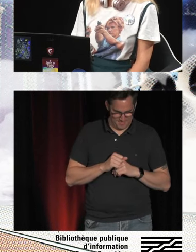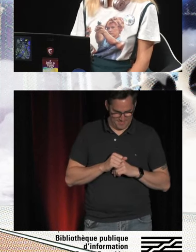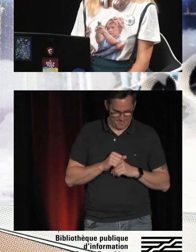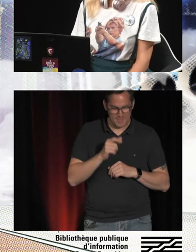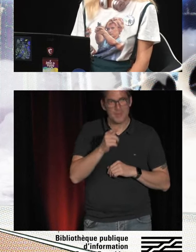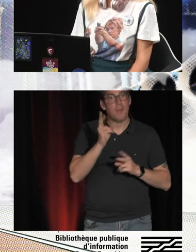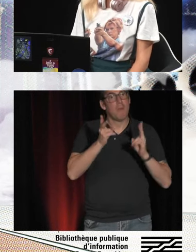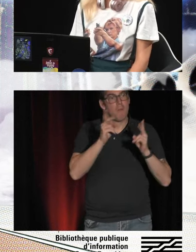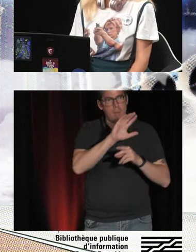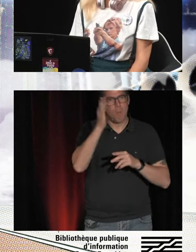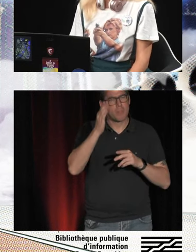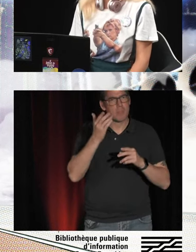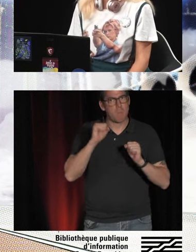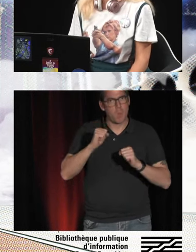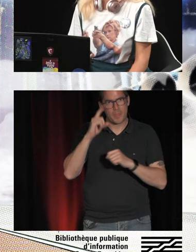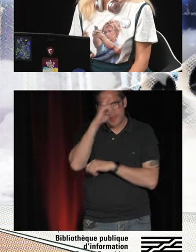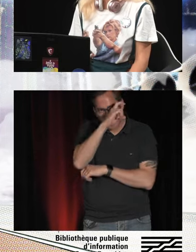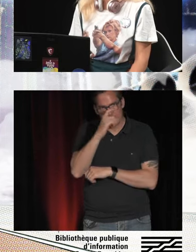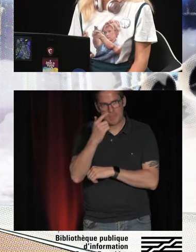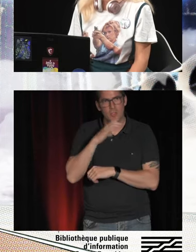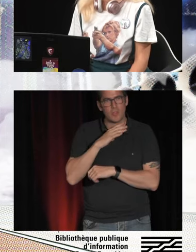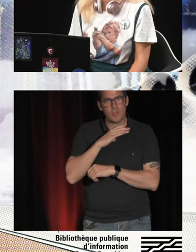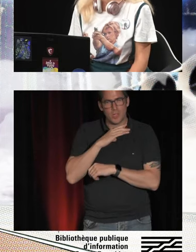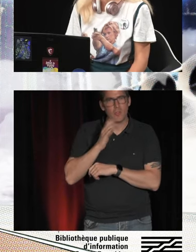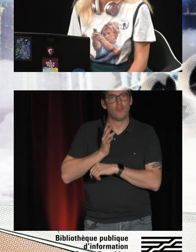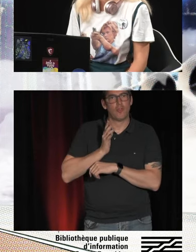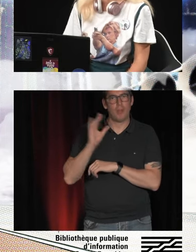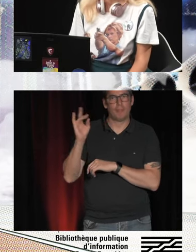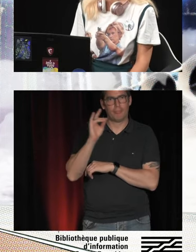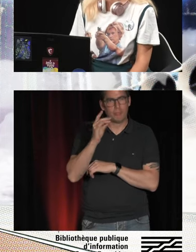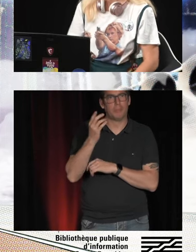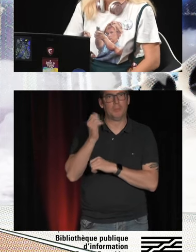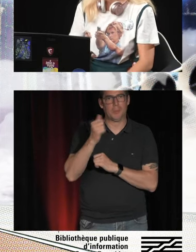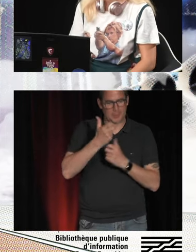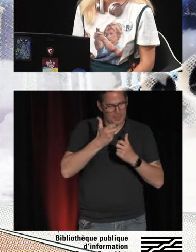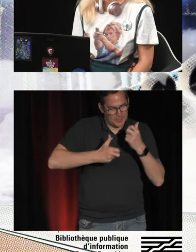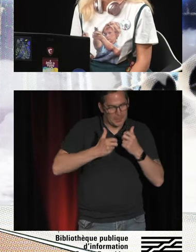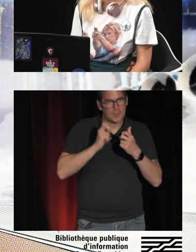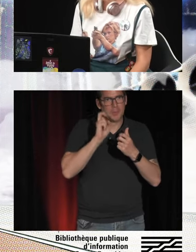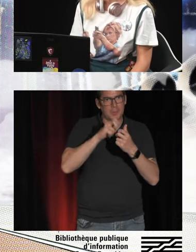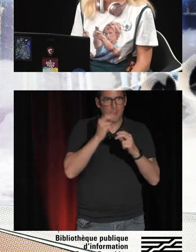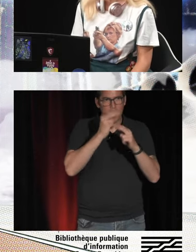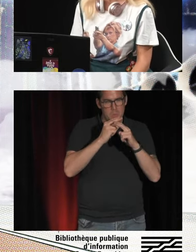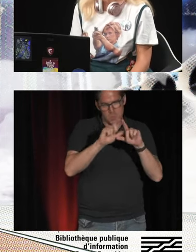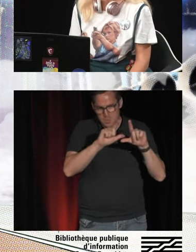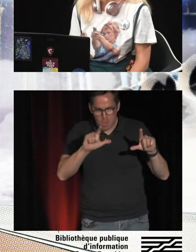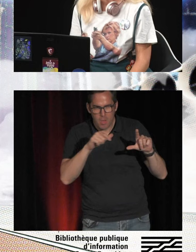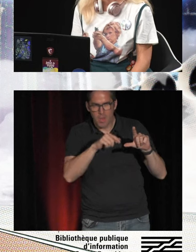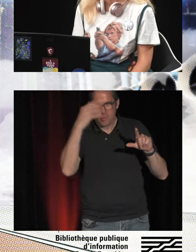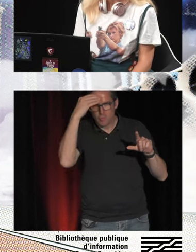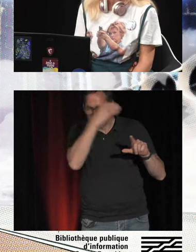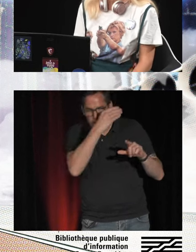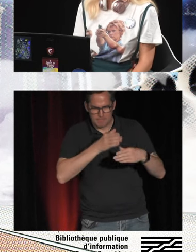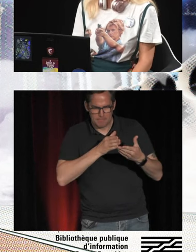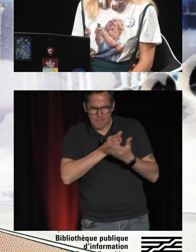le truc très marrant de ce jeu, vous avez la petite animation là, où donc vous trouvez le rocher sur lequel Chang a gravé son nom, et on a donc la preuve qu'il a survécu